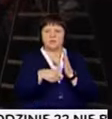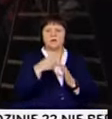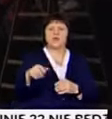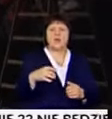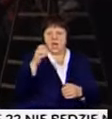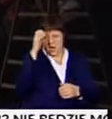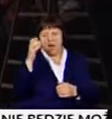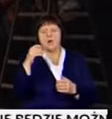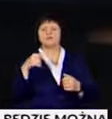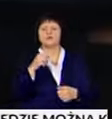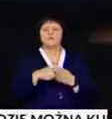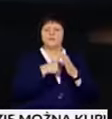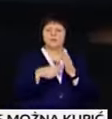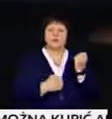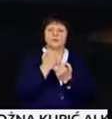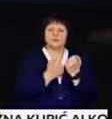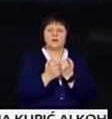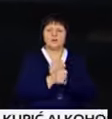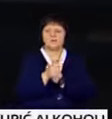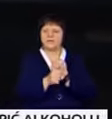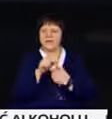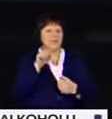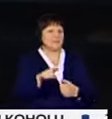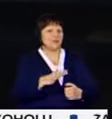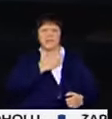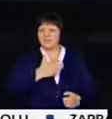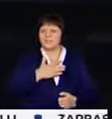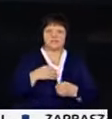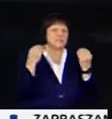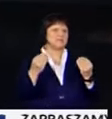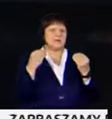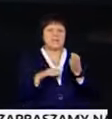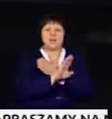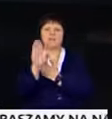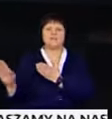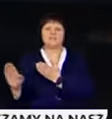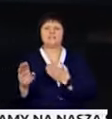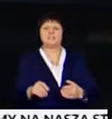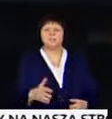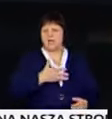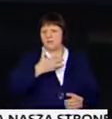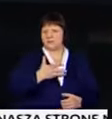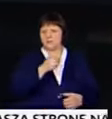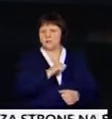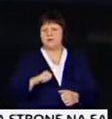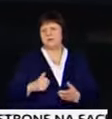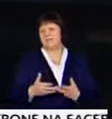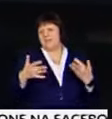dokumentalnego Perecowicze. Wrażenie oszałamiające, wspaniały spektakl. A wzruszyłem się